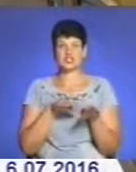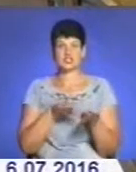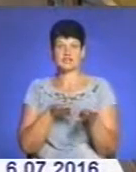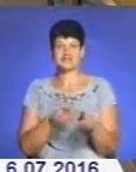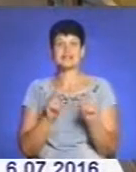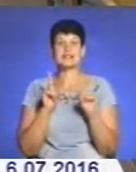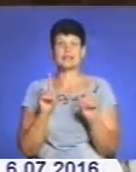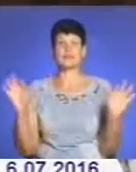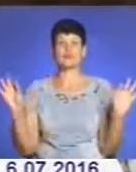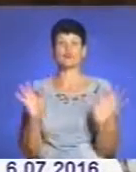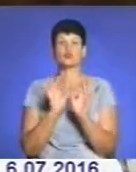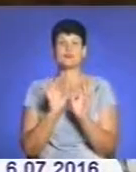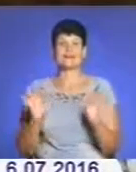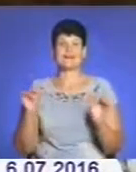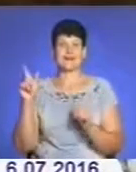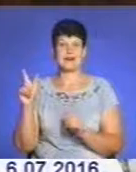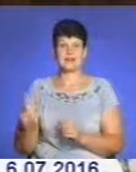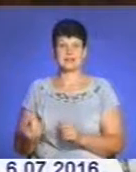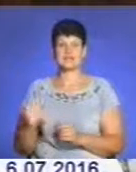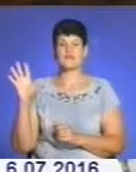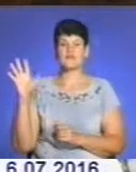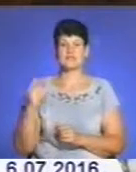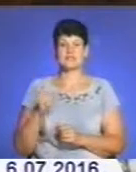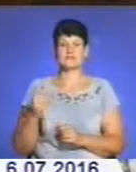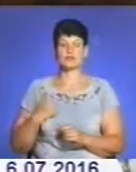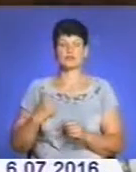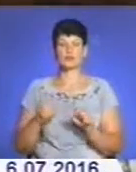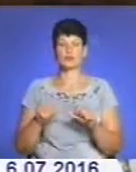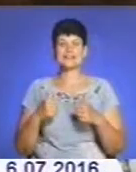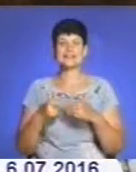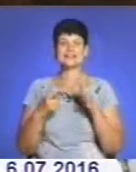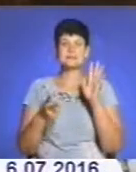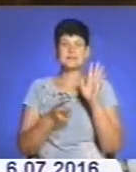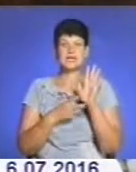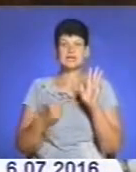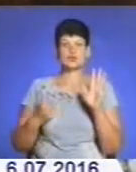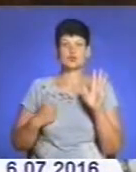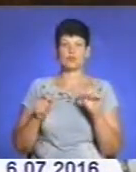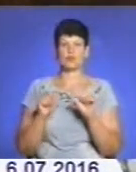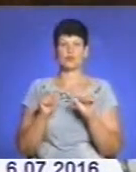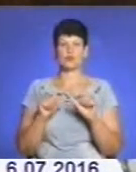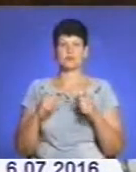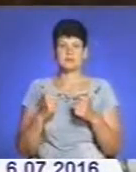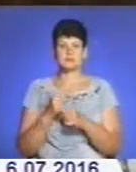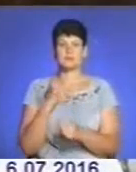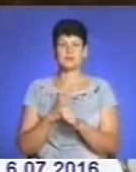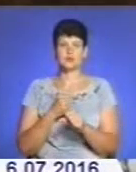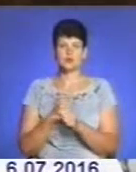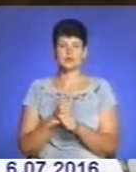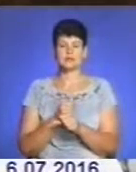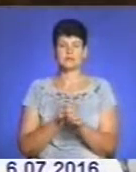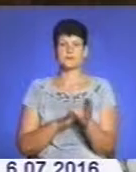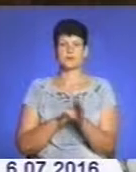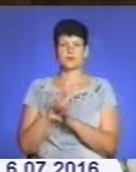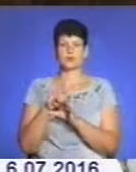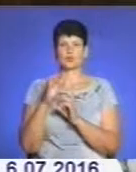навіть музиканти. Всі військові комісаріати, всі 17 військових комісаріатів працюють практично в цілодобовому